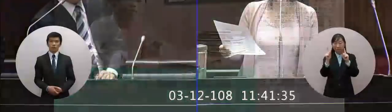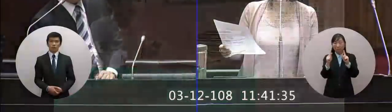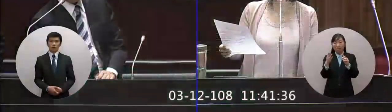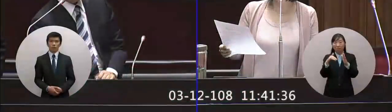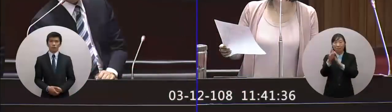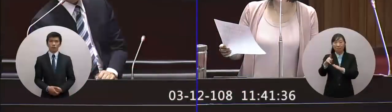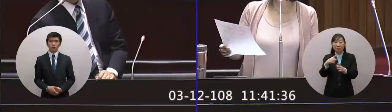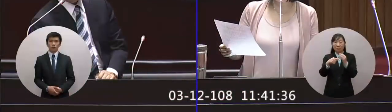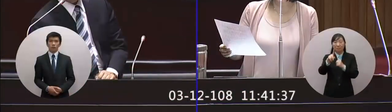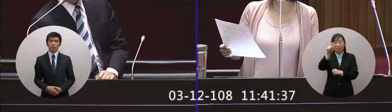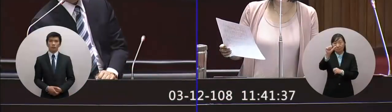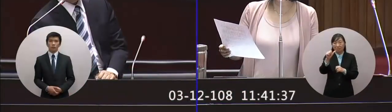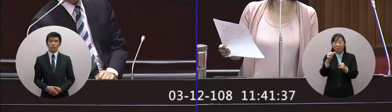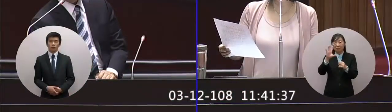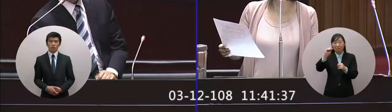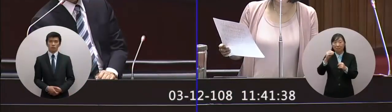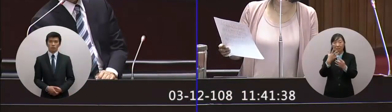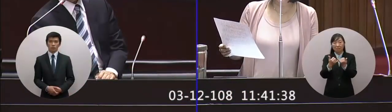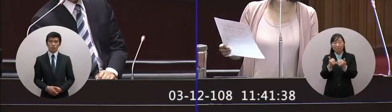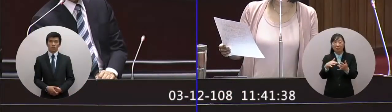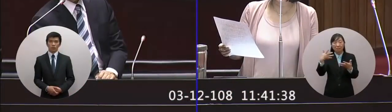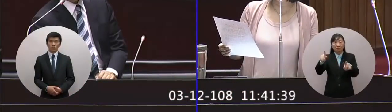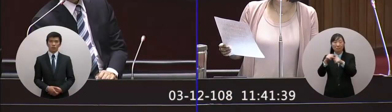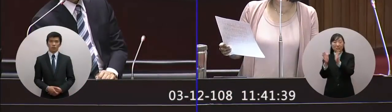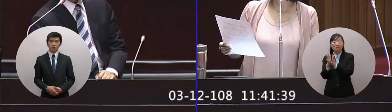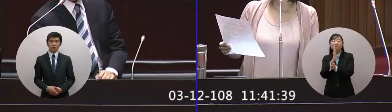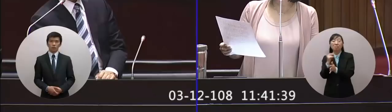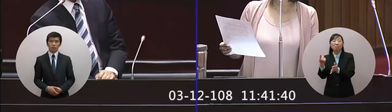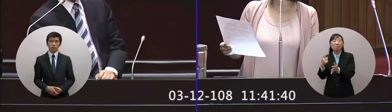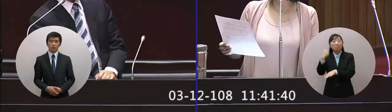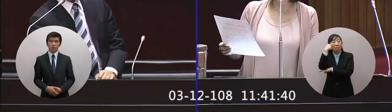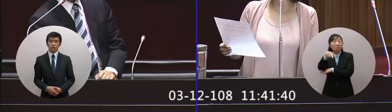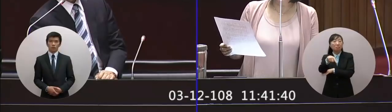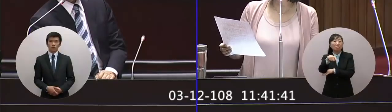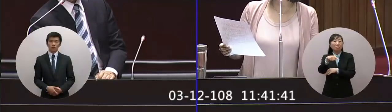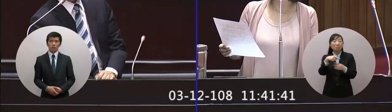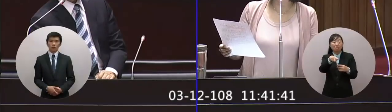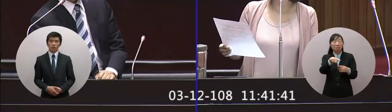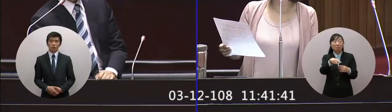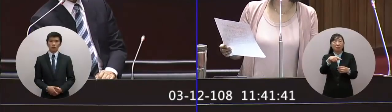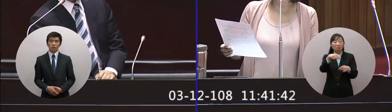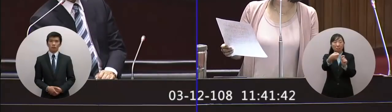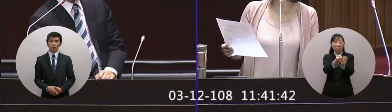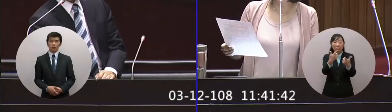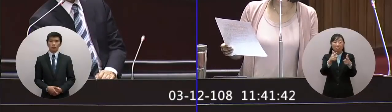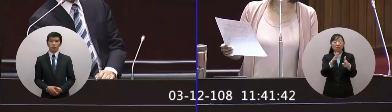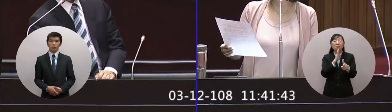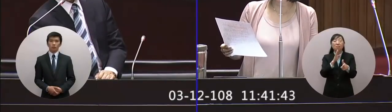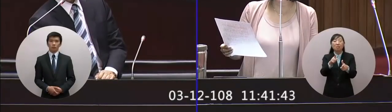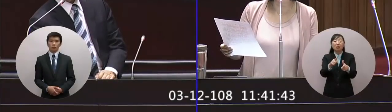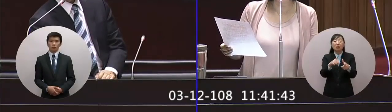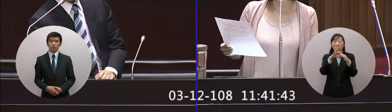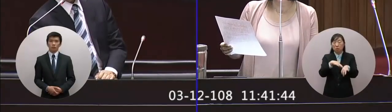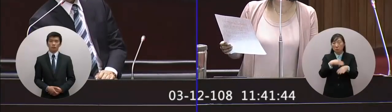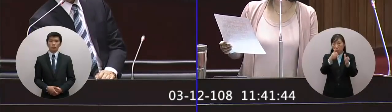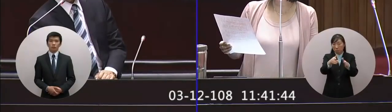生150000人，许多孩子离乡背景，像我一样，但是没有解决不了的问题，只看有没有找